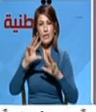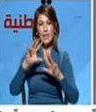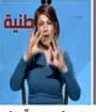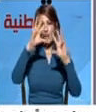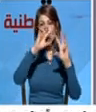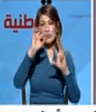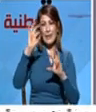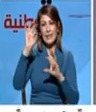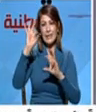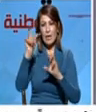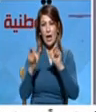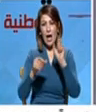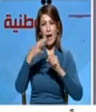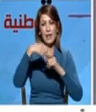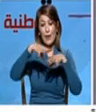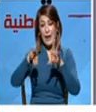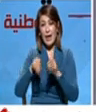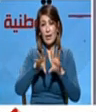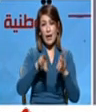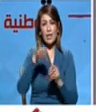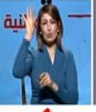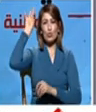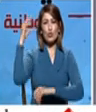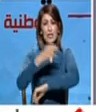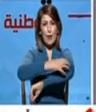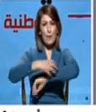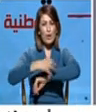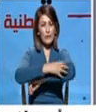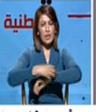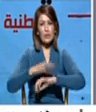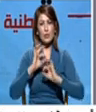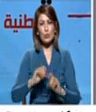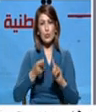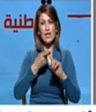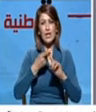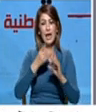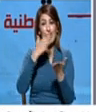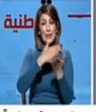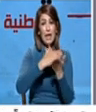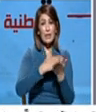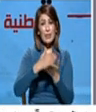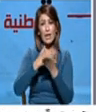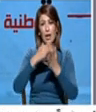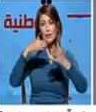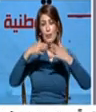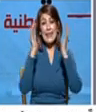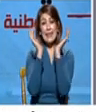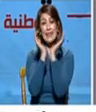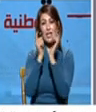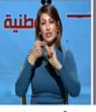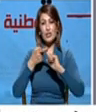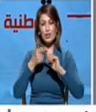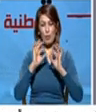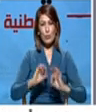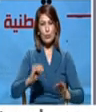بالنسبه للمساعدات خمسين دينار للعائلات المعوزه اللي تصب الطريقه اليه على البطاقات الاجتماعيه المتاحه بطاقات وفرحه البريد التونسي